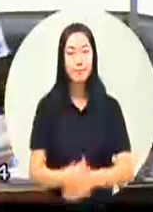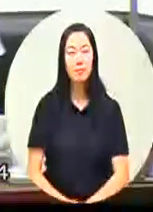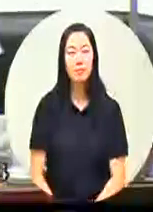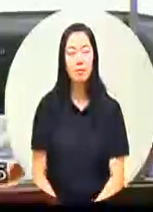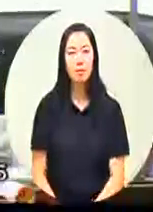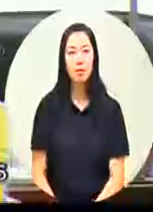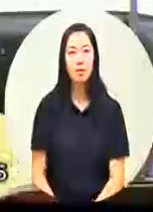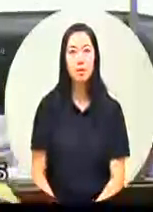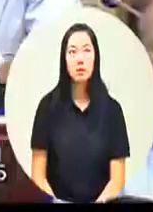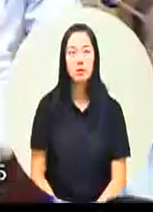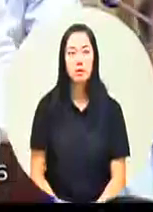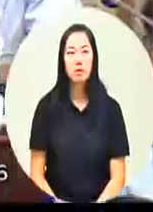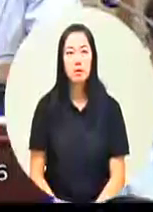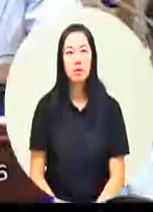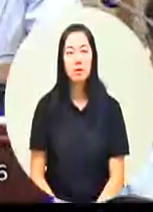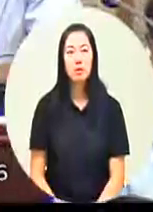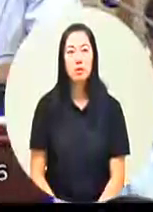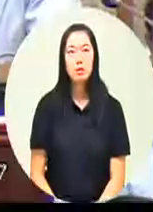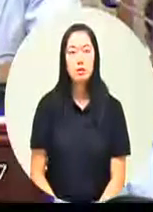建议吴局长请答复。